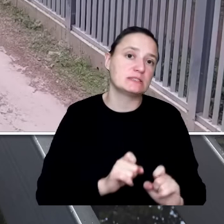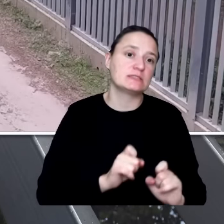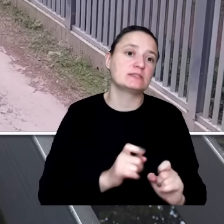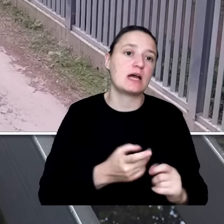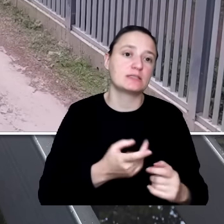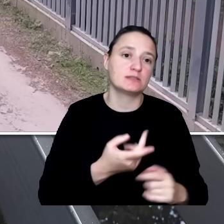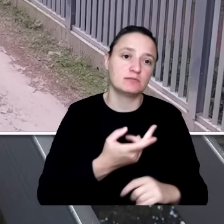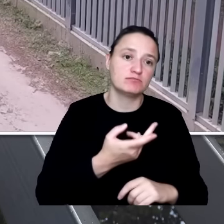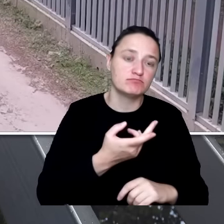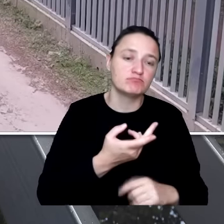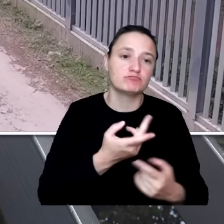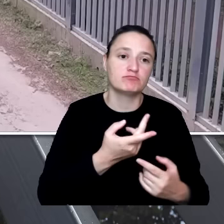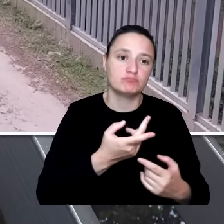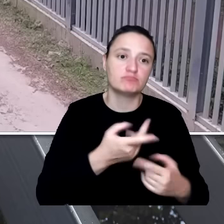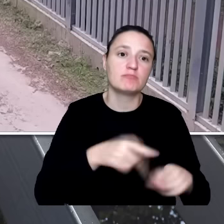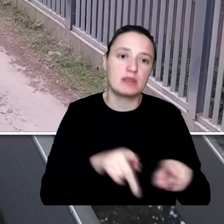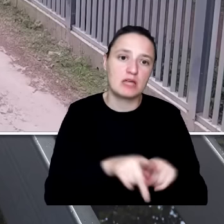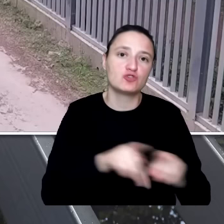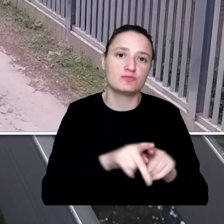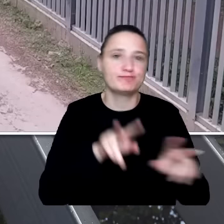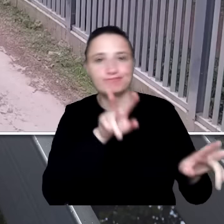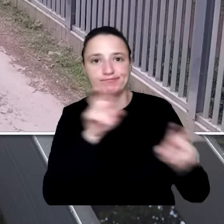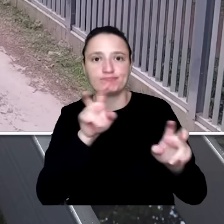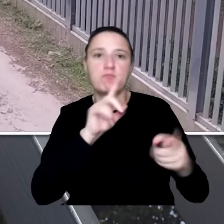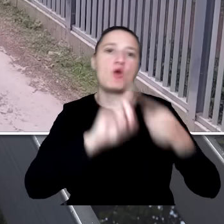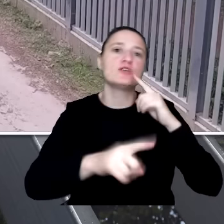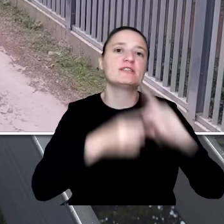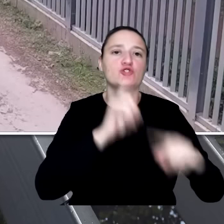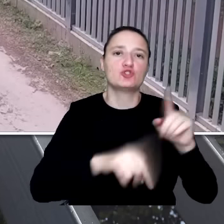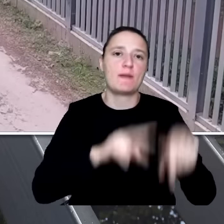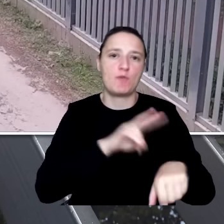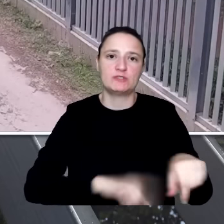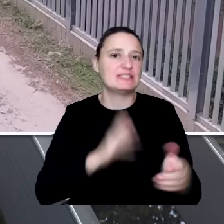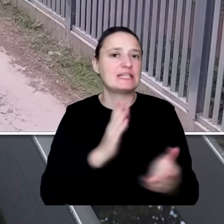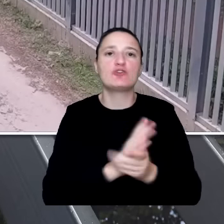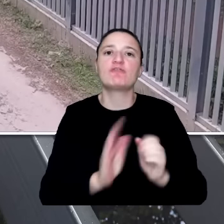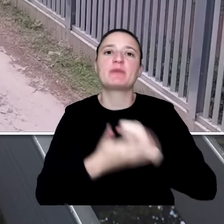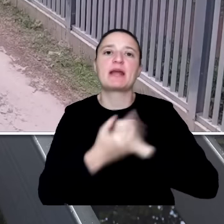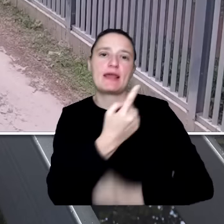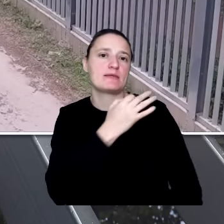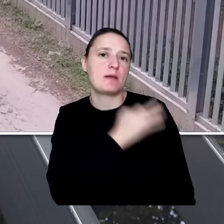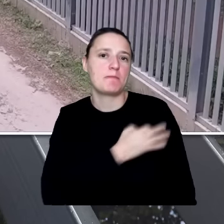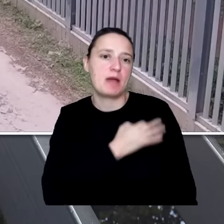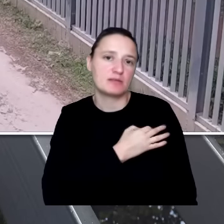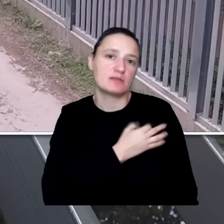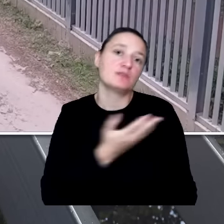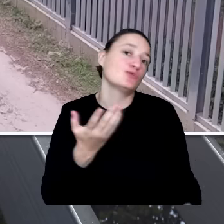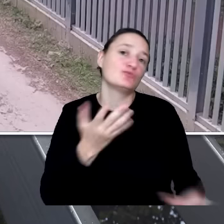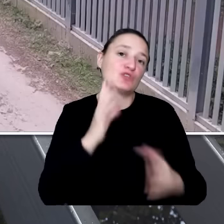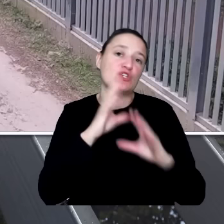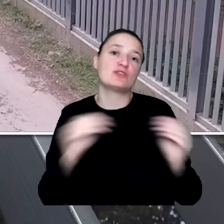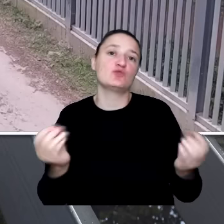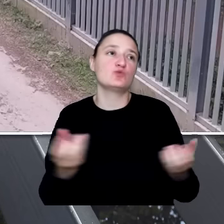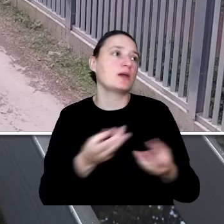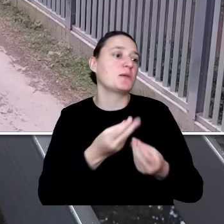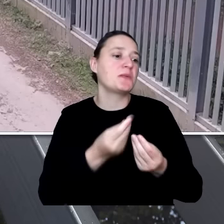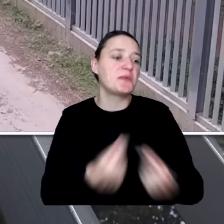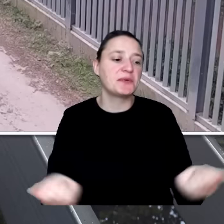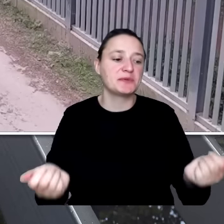reprezentanta jednej policji politycznej de facto. No tak. Mhm. To ten szacunek pryska. Ja mam wrażenie, że to zjawisko, o którym